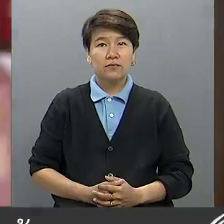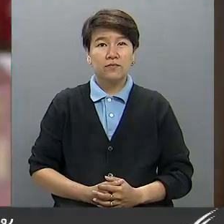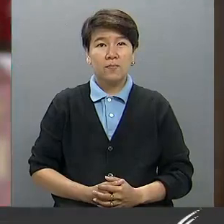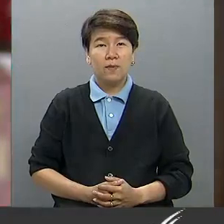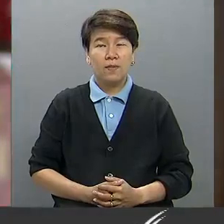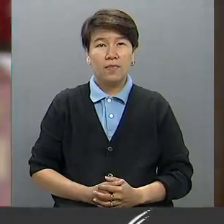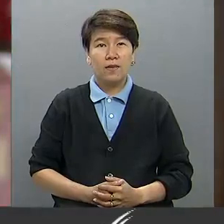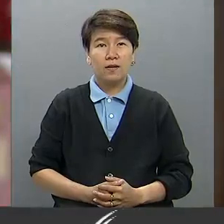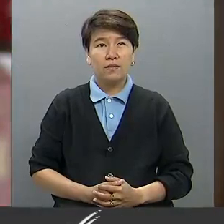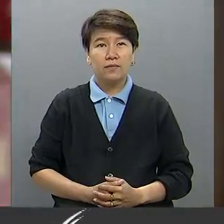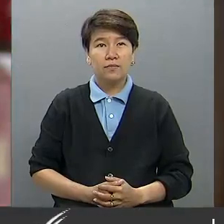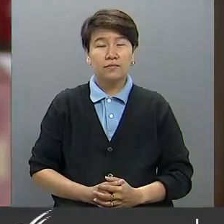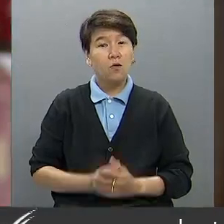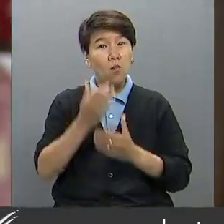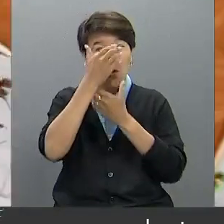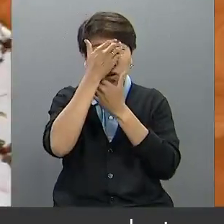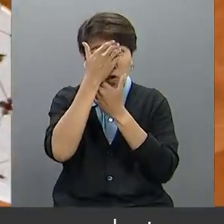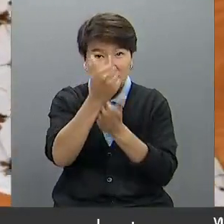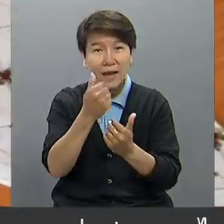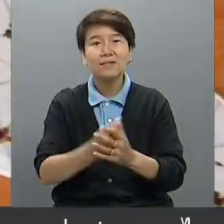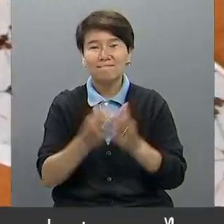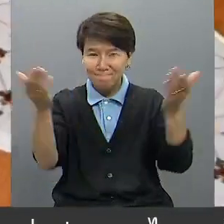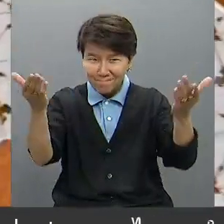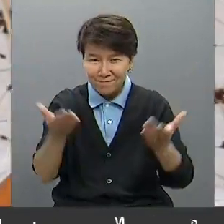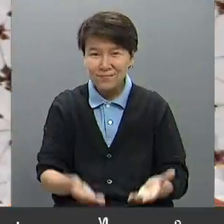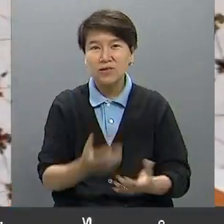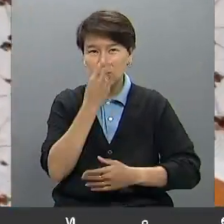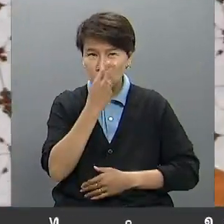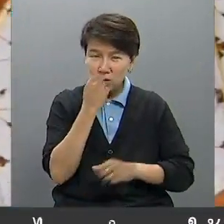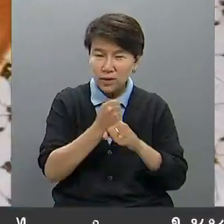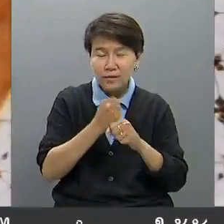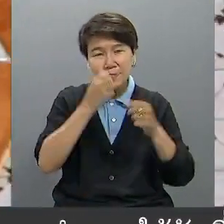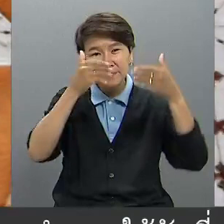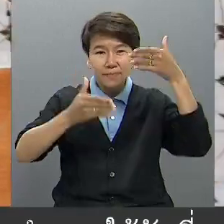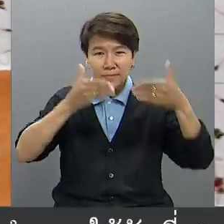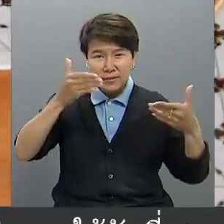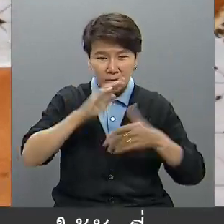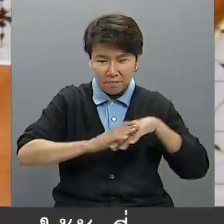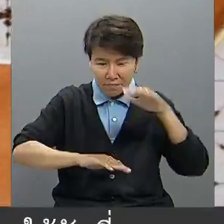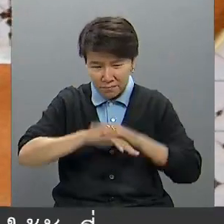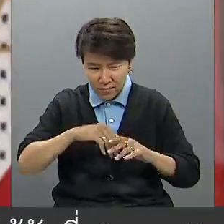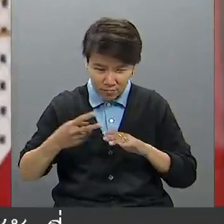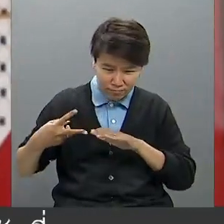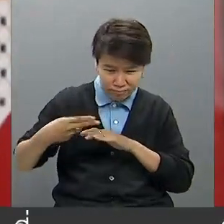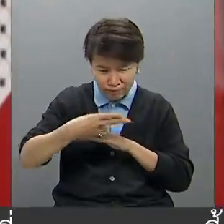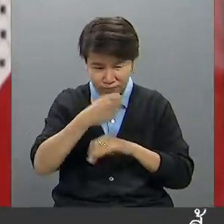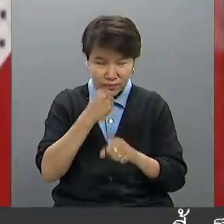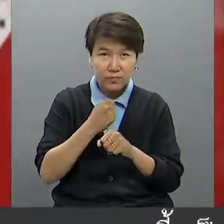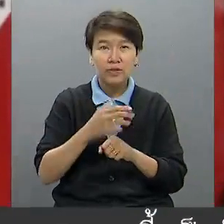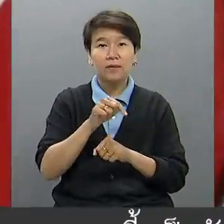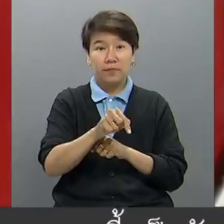ใครสนใจนะครับมาอยากทำว่าวอยากทำกิจกรรมเราทำว่าวเสร็จแล้วเรามีสนามสามารถจะเอาไปเล่นได้จ